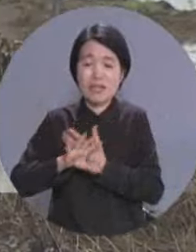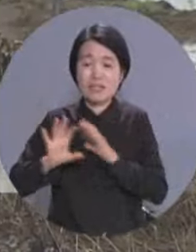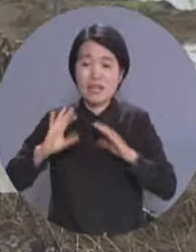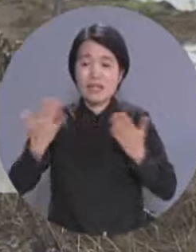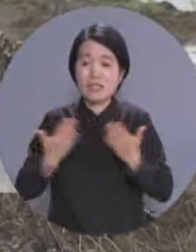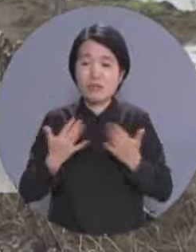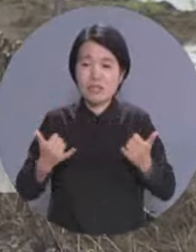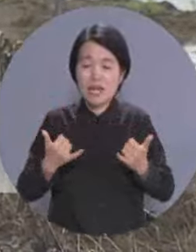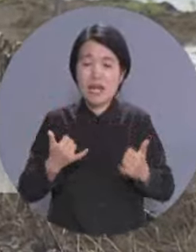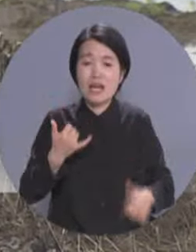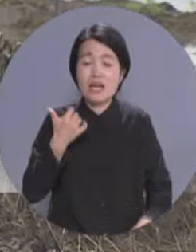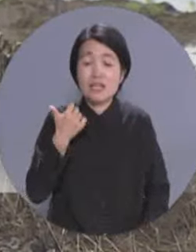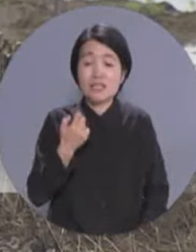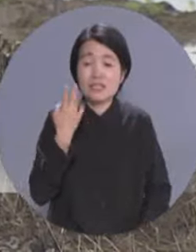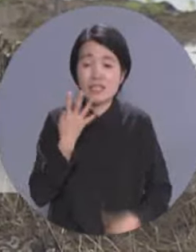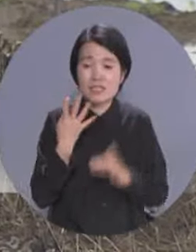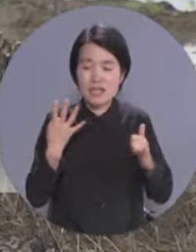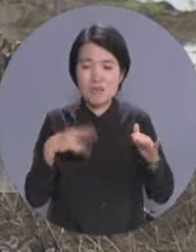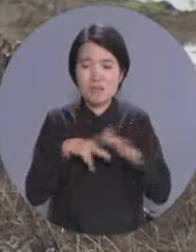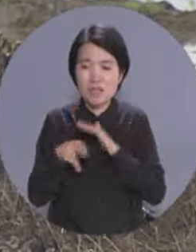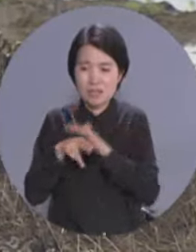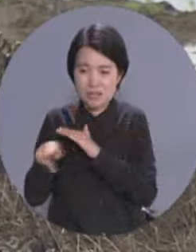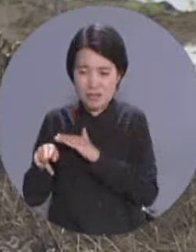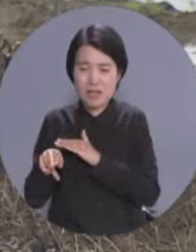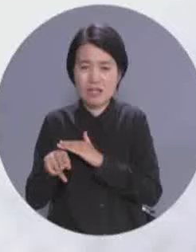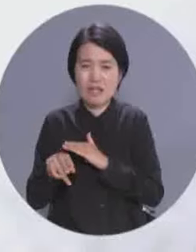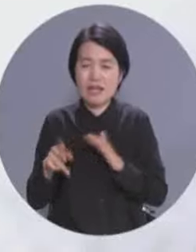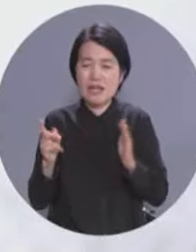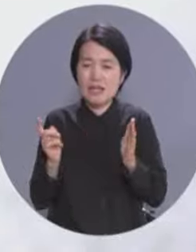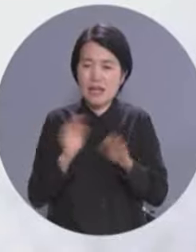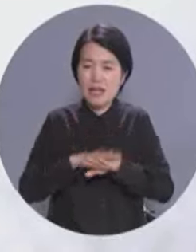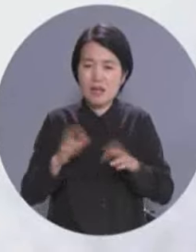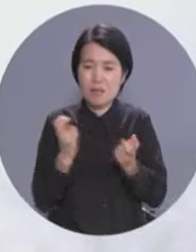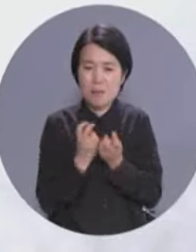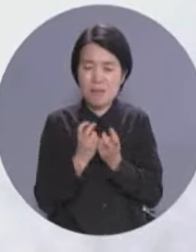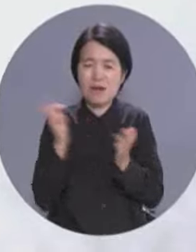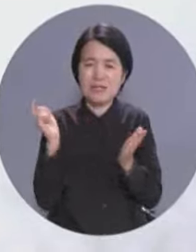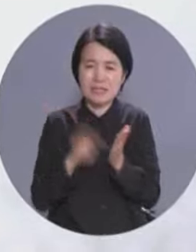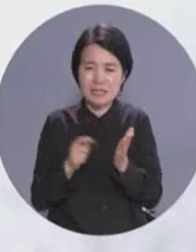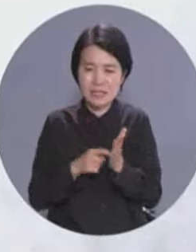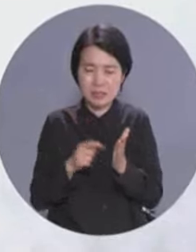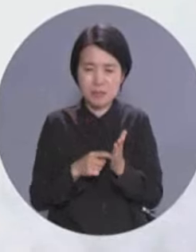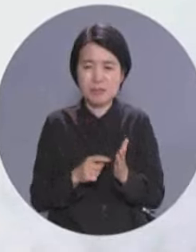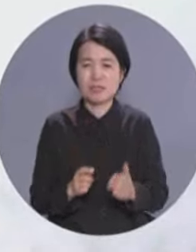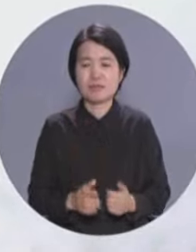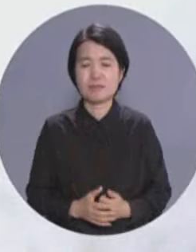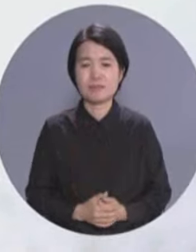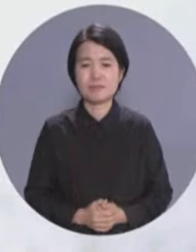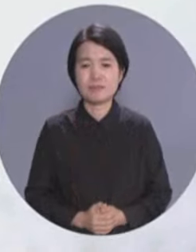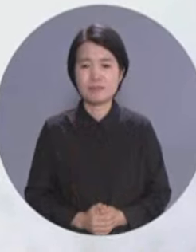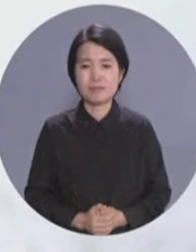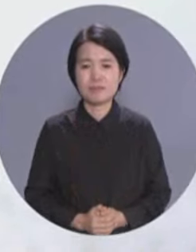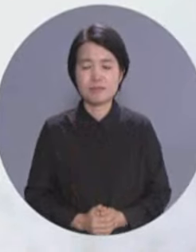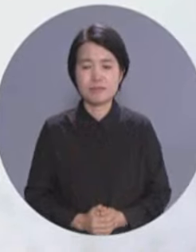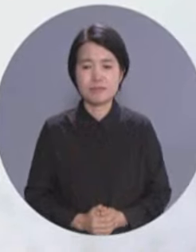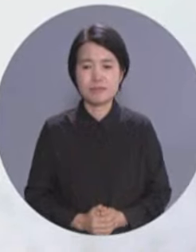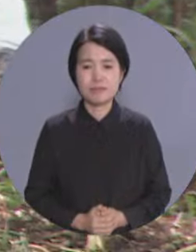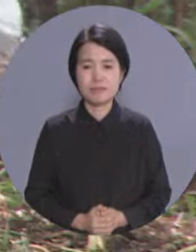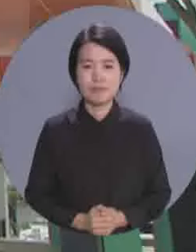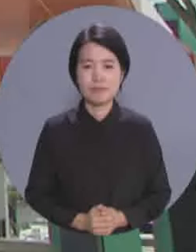근로자 이른 네명이 이탈한 것으로 잠정 짚게 돼 대책마련이 시급하다는 지적이 고